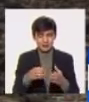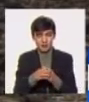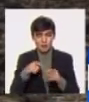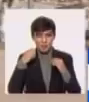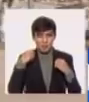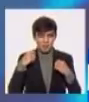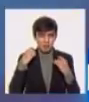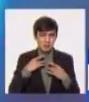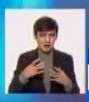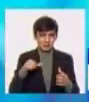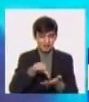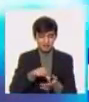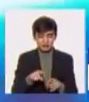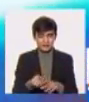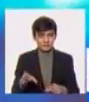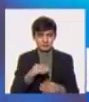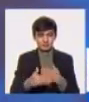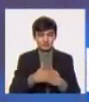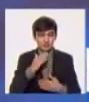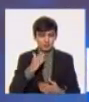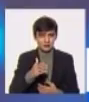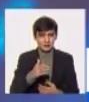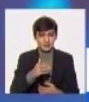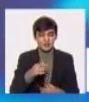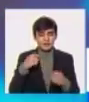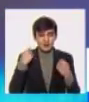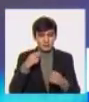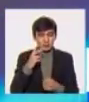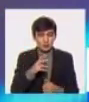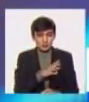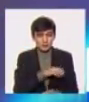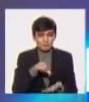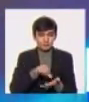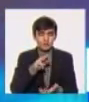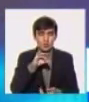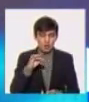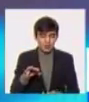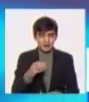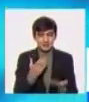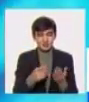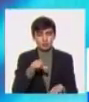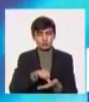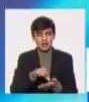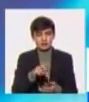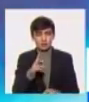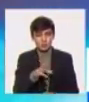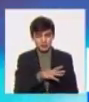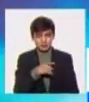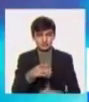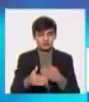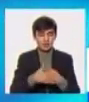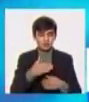праздники. И организатор ТОИ, а также участник ТОИ, они несут равную ответственность за